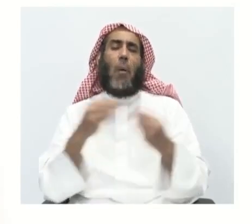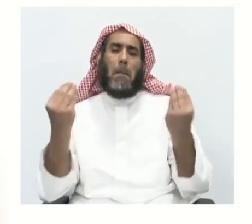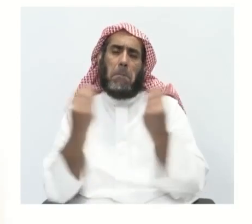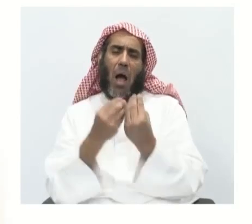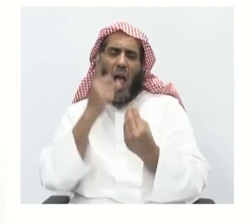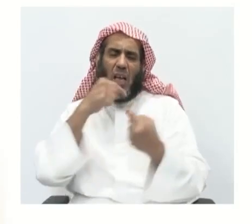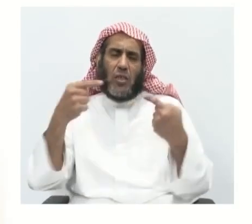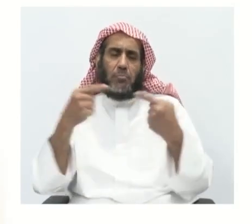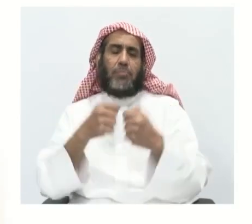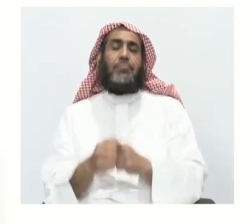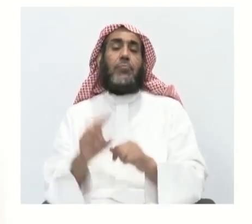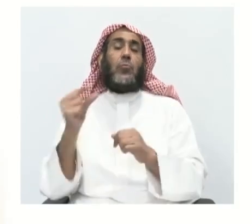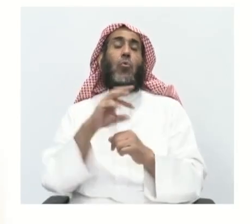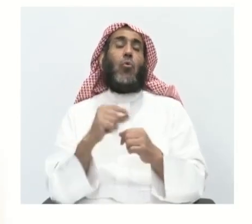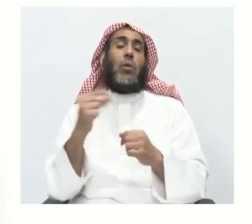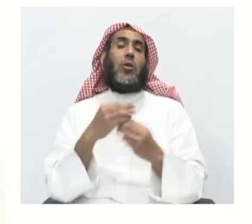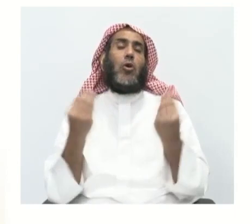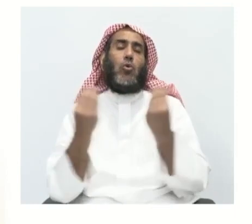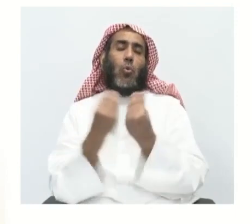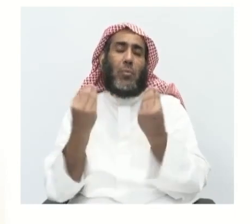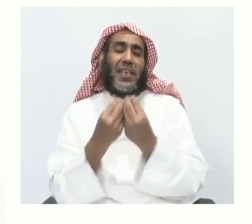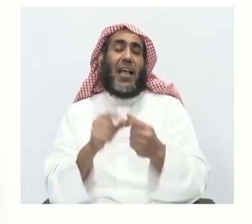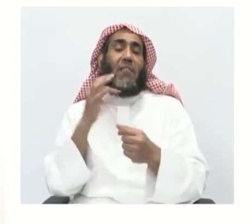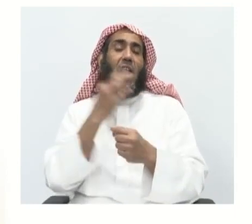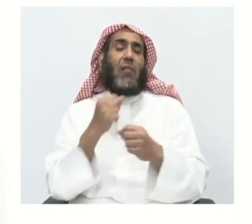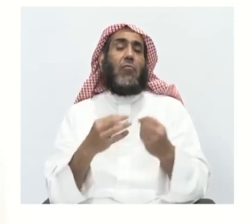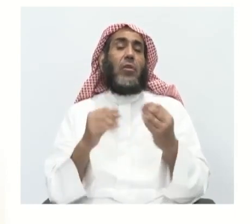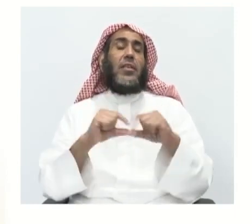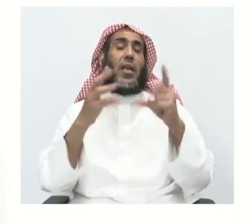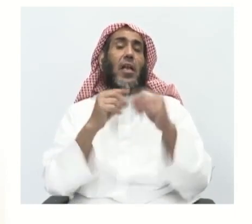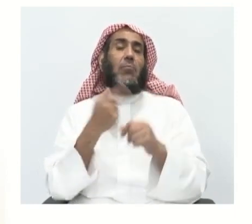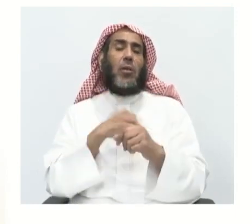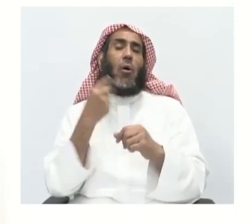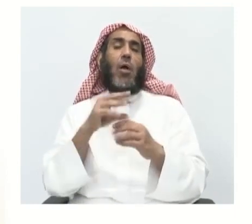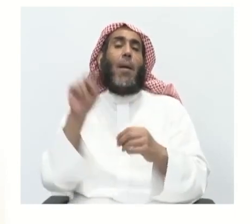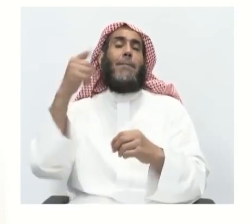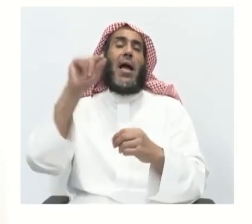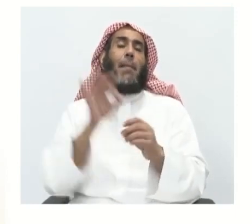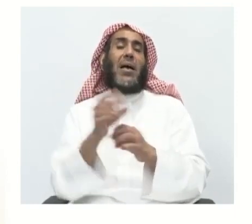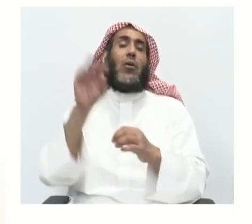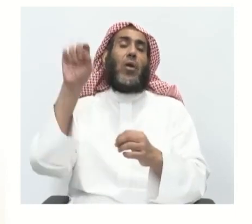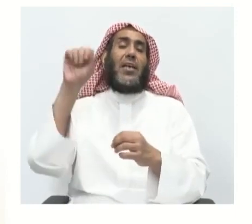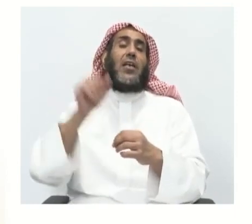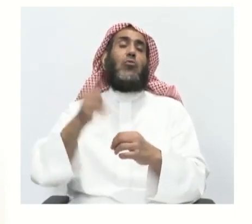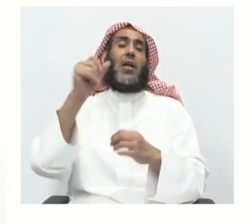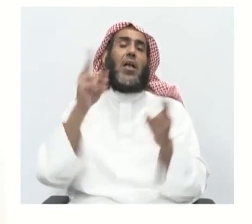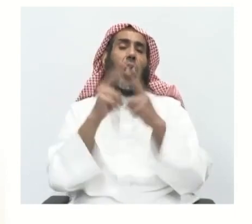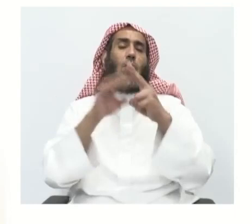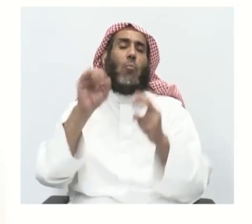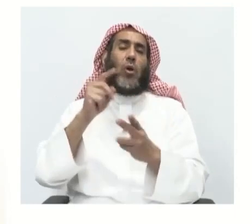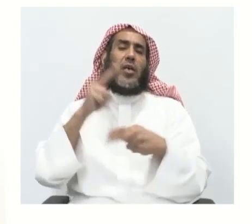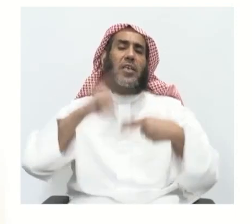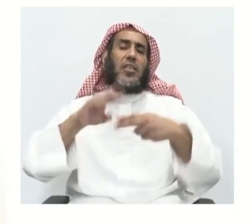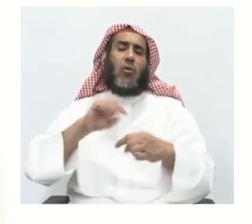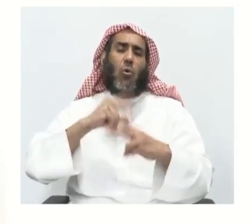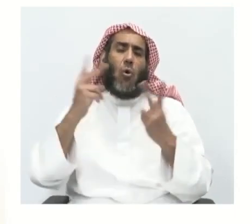عليها كل كلمتين ايضا دمجت في اللفظ للدلاله على مسمى واحد في الكلمات بعلبك او بعلبك راس ماليه او كهرومغناطيسيه هي في